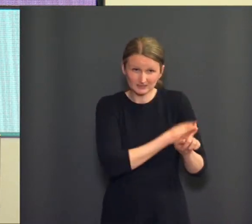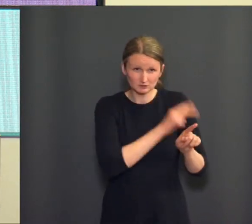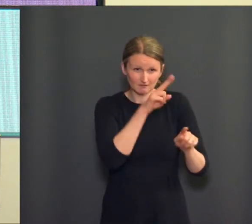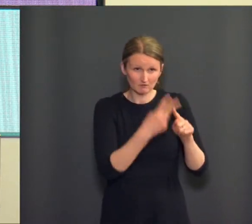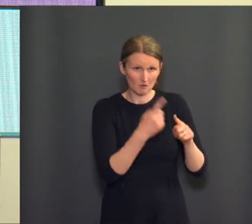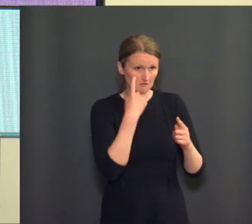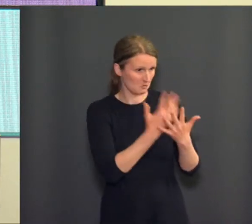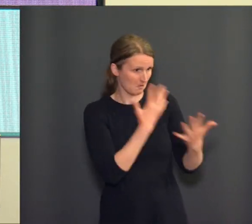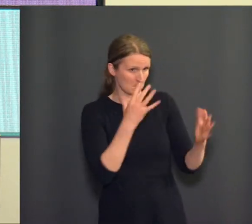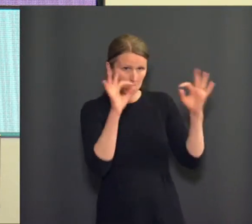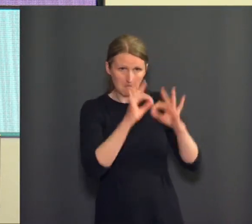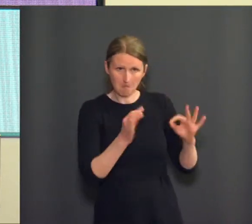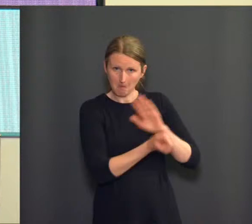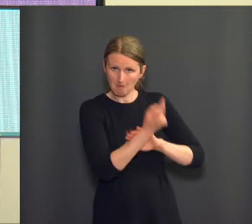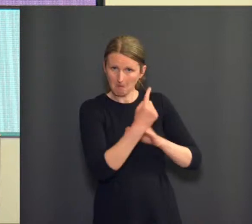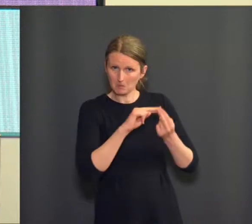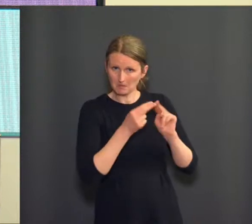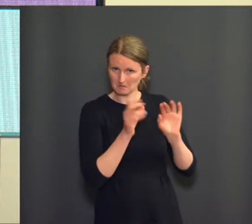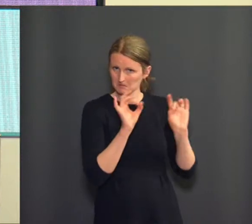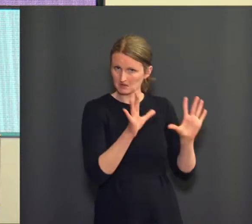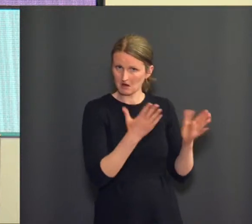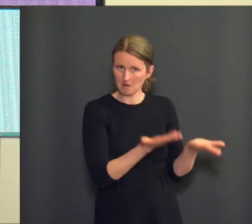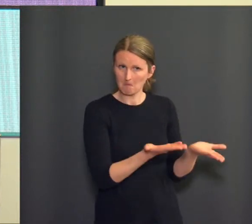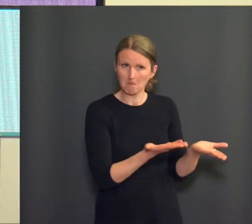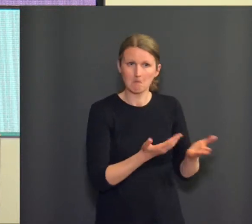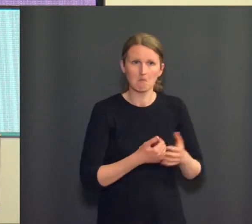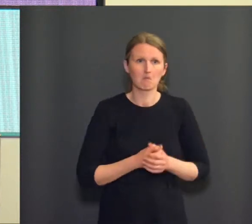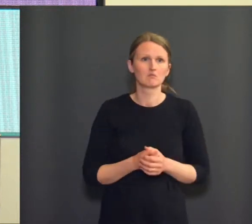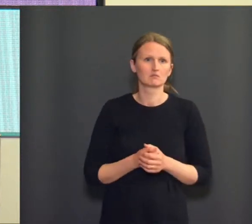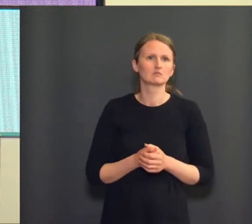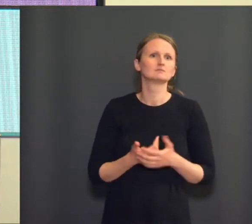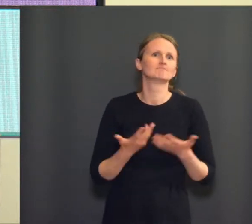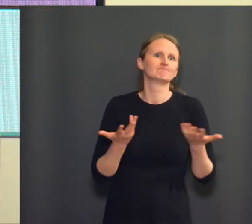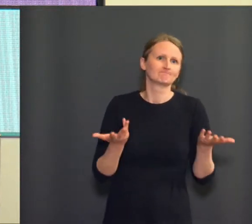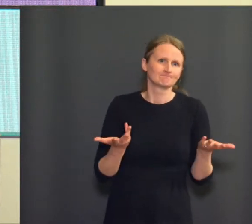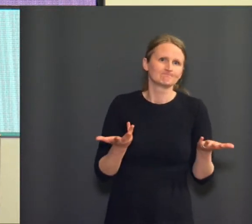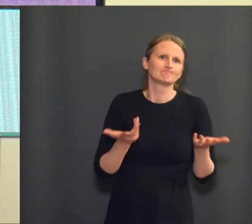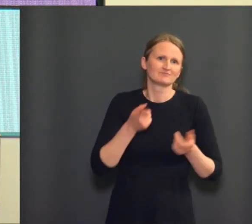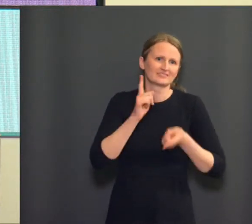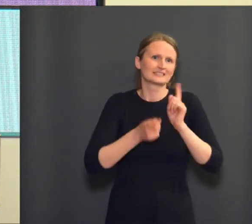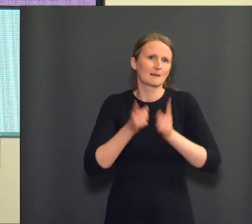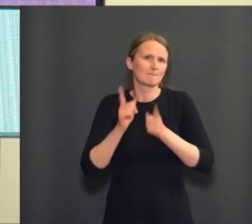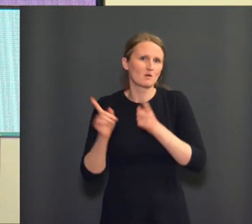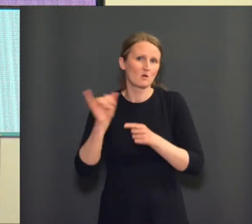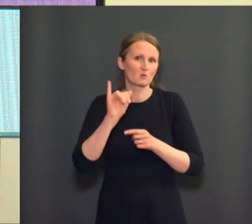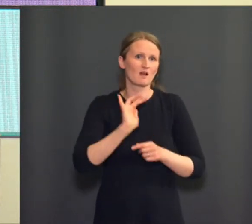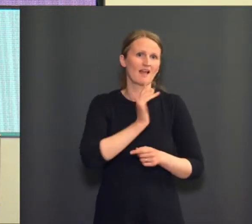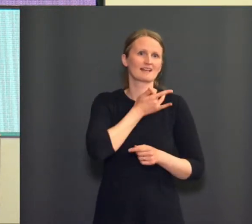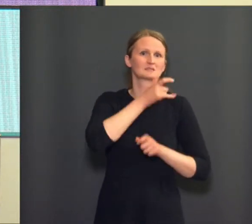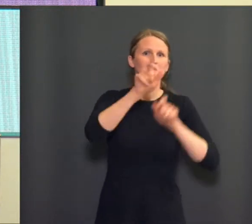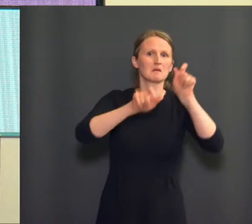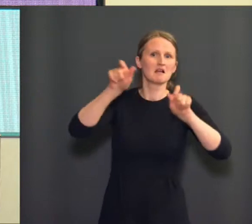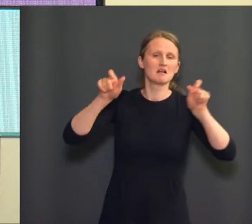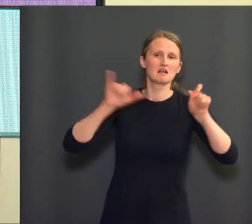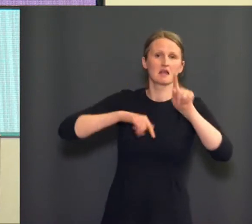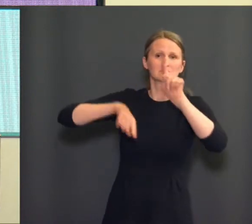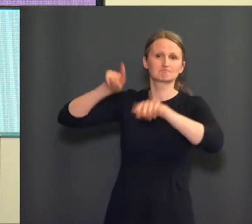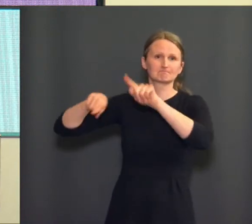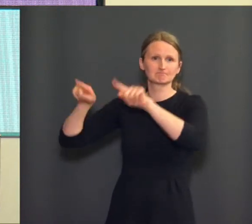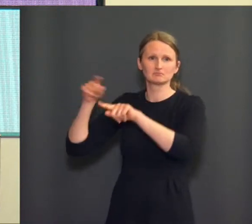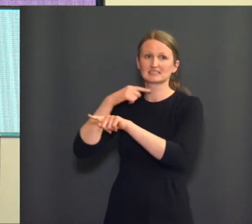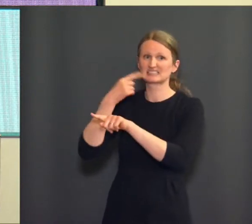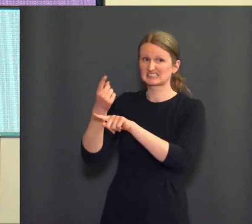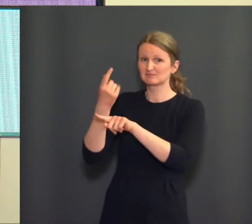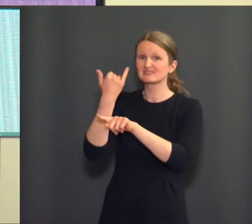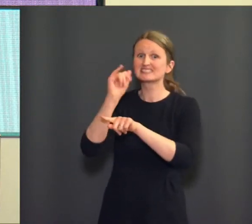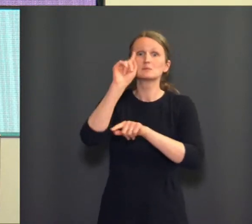médical dans une situation où, selon certains experts, si on n'a pas eu de problème à la première dose, on ne devrait pas avoir de